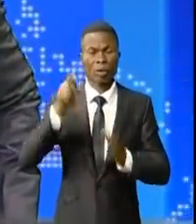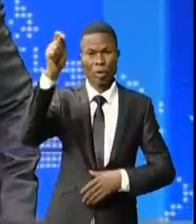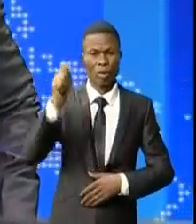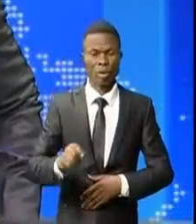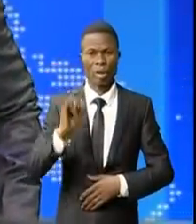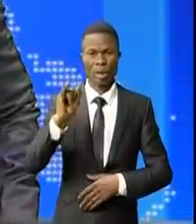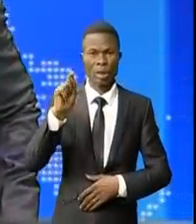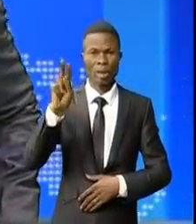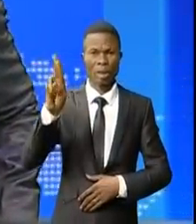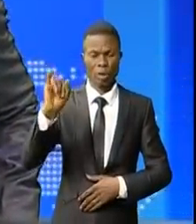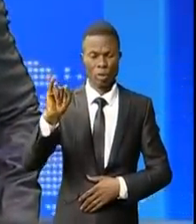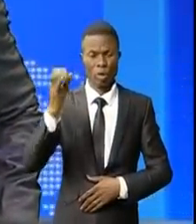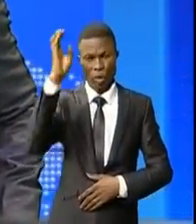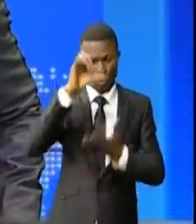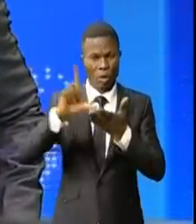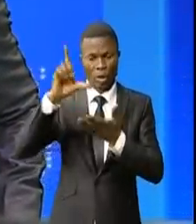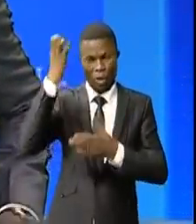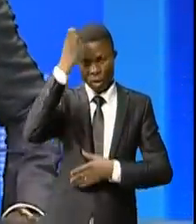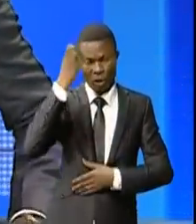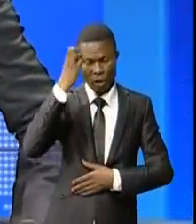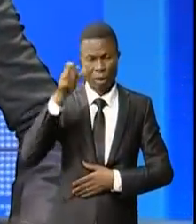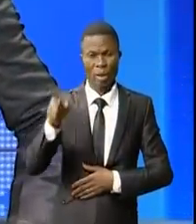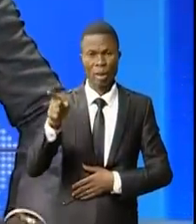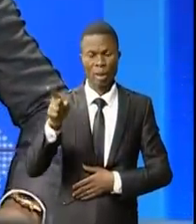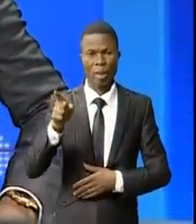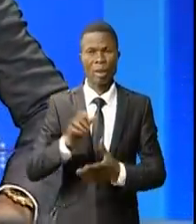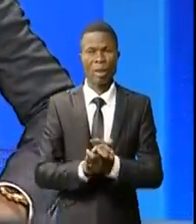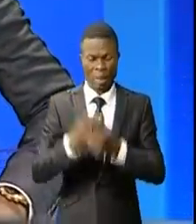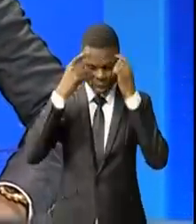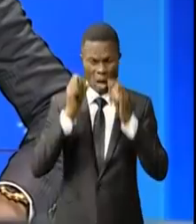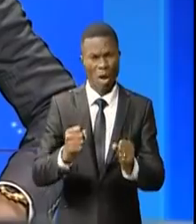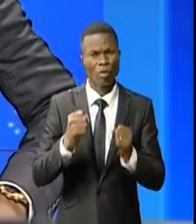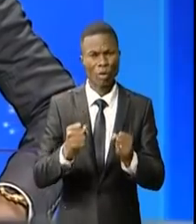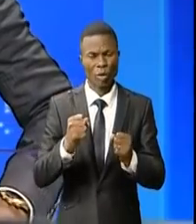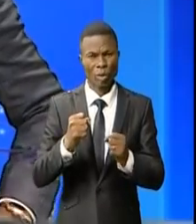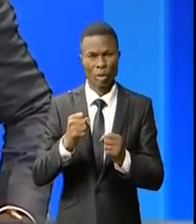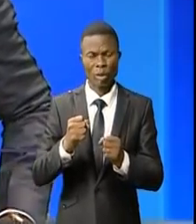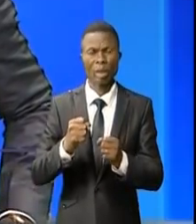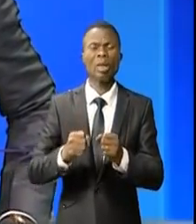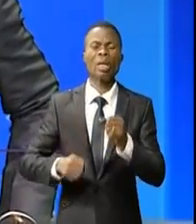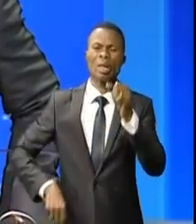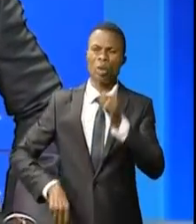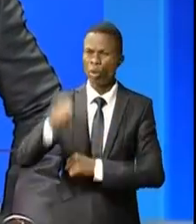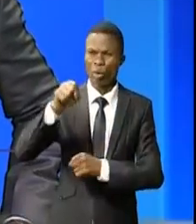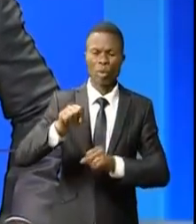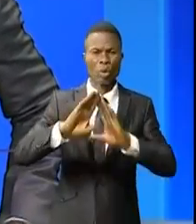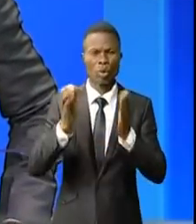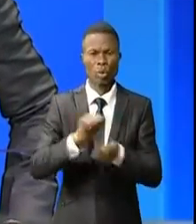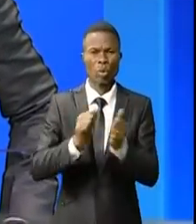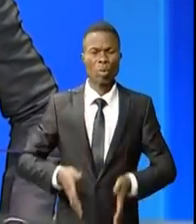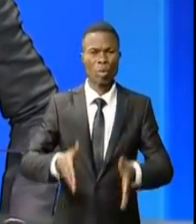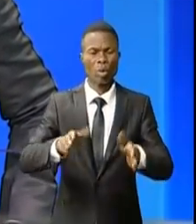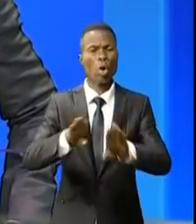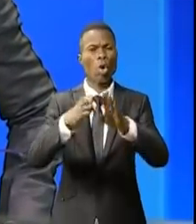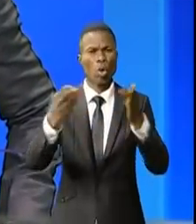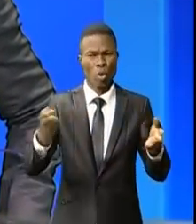de l'Ituri, le lieutenant général Luboya Kanchama Johnny, est plus que déterminé à désenclaver tous les réseaux routiers à